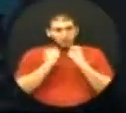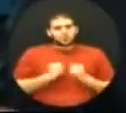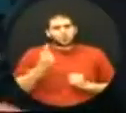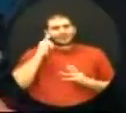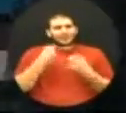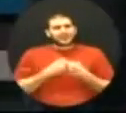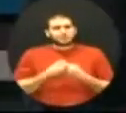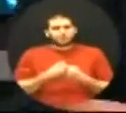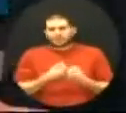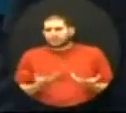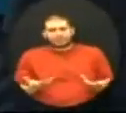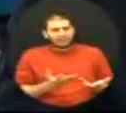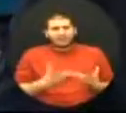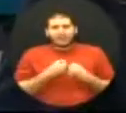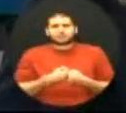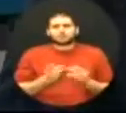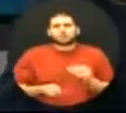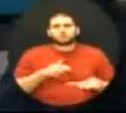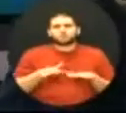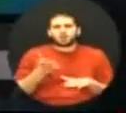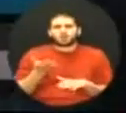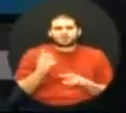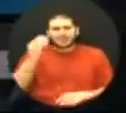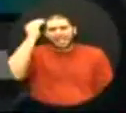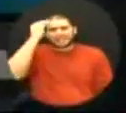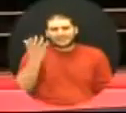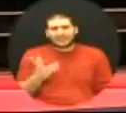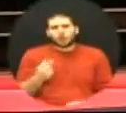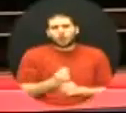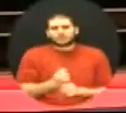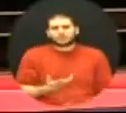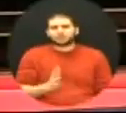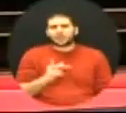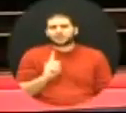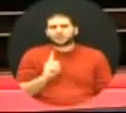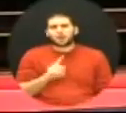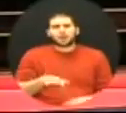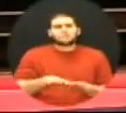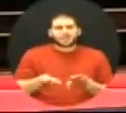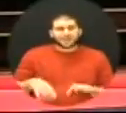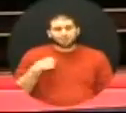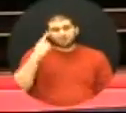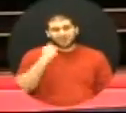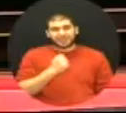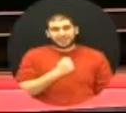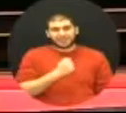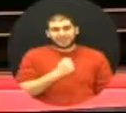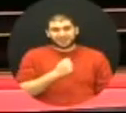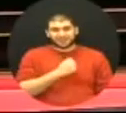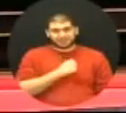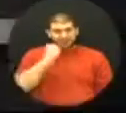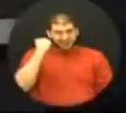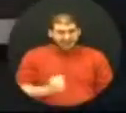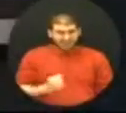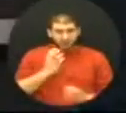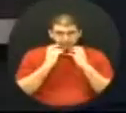להתמודד בכל הכלים. איך מתמודדים עם ראש ממשלה שצריך להנציח אותו? איך אתה עושה את זה? איך אתה לא מדיר? מה, אני חושבת שהדתיים הרגו את רבין, חס וחלילה.